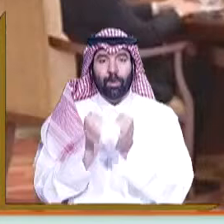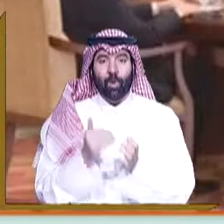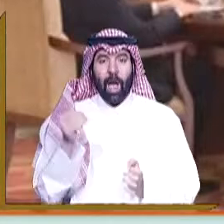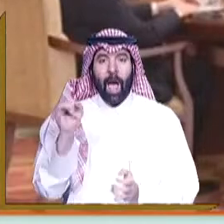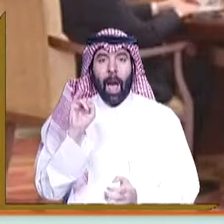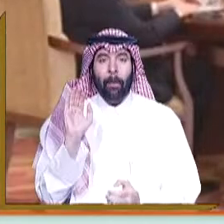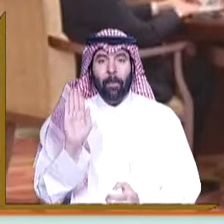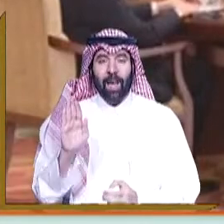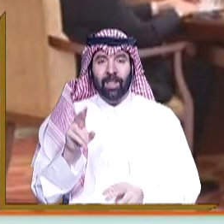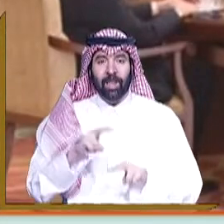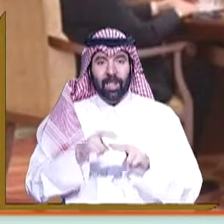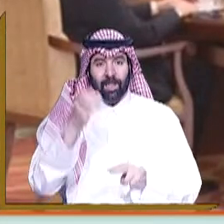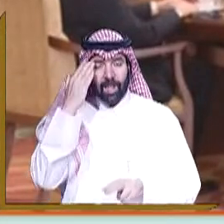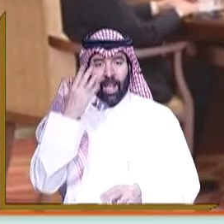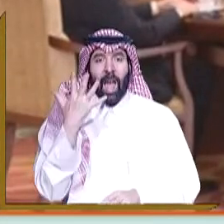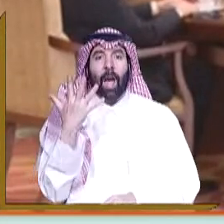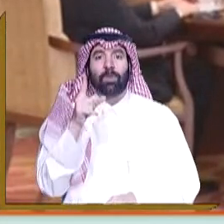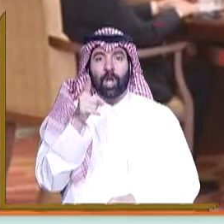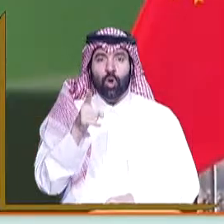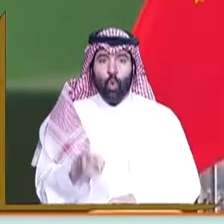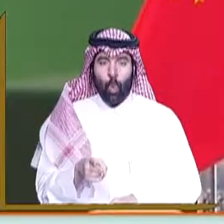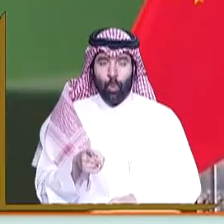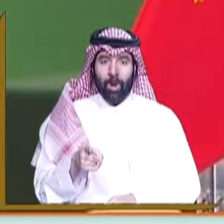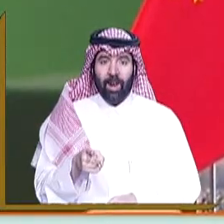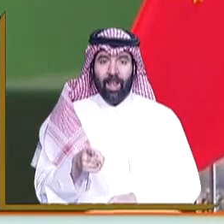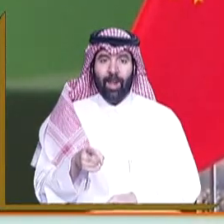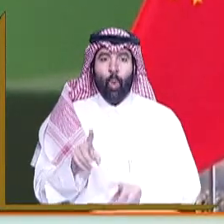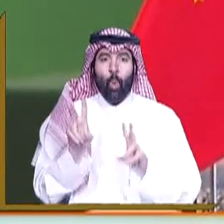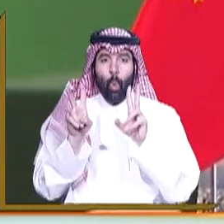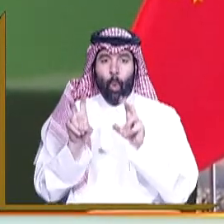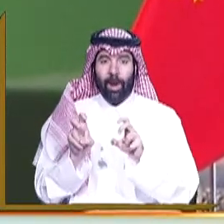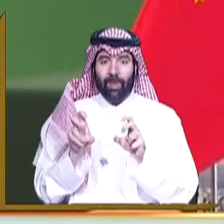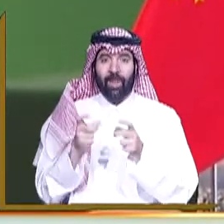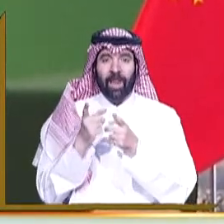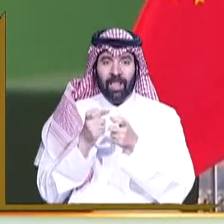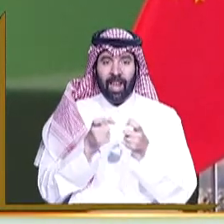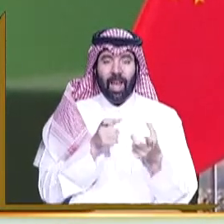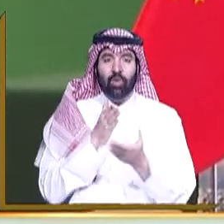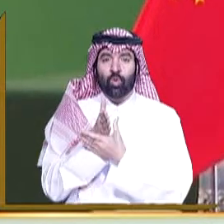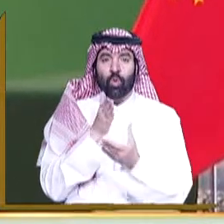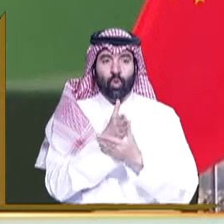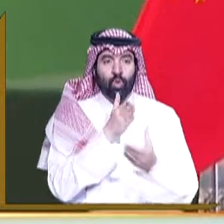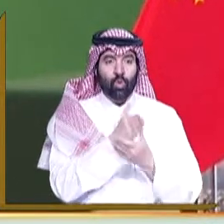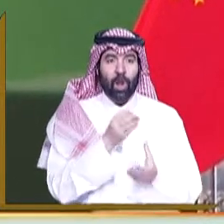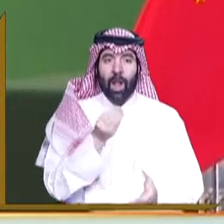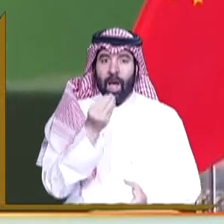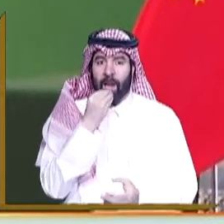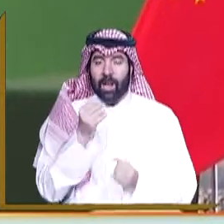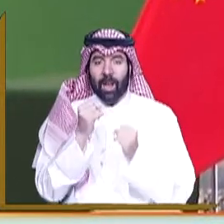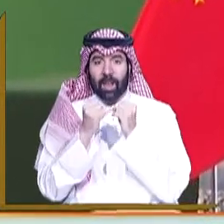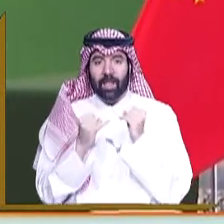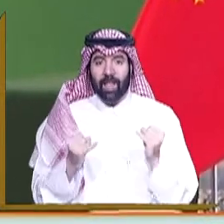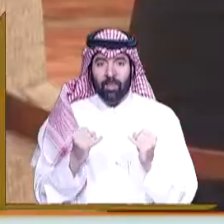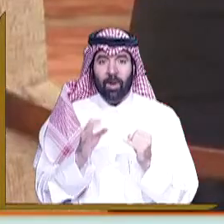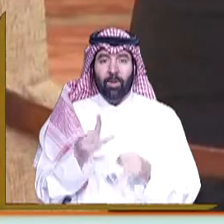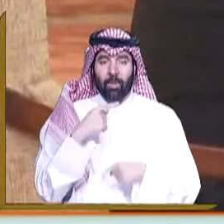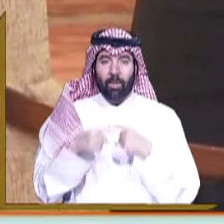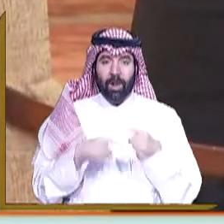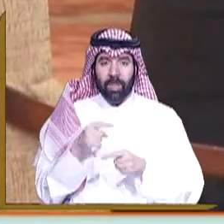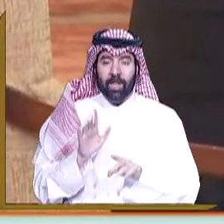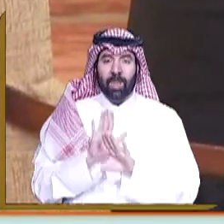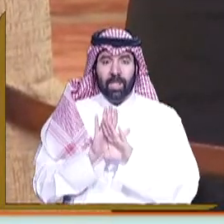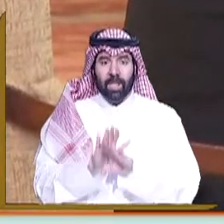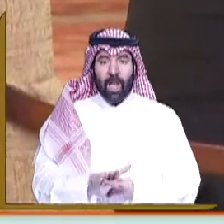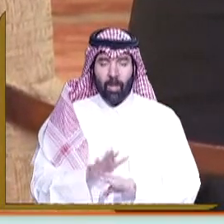هدنة 5 أيام وتسمح في خلالها بدخول المساعدات. هناك إصرار من